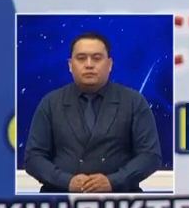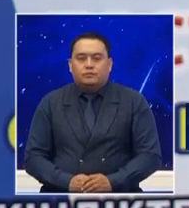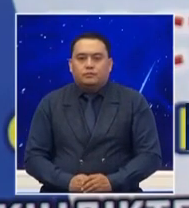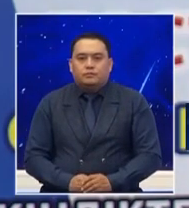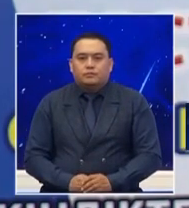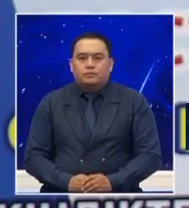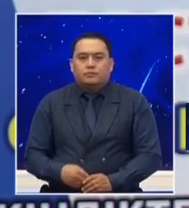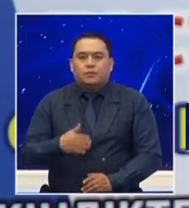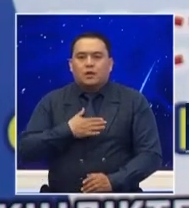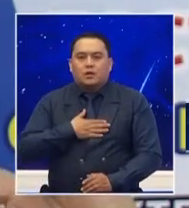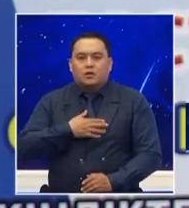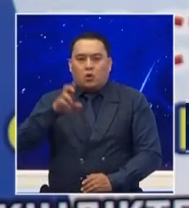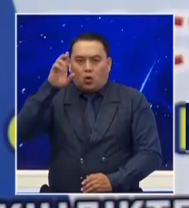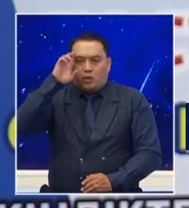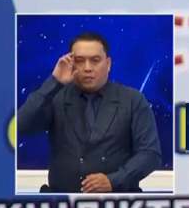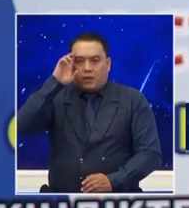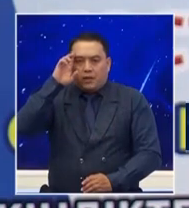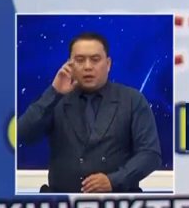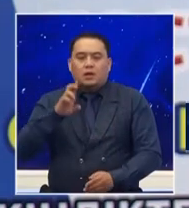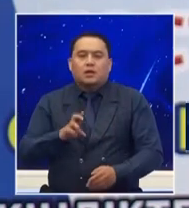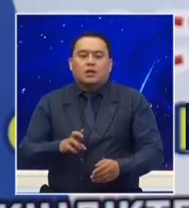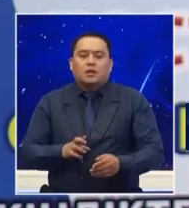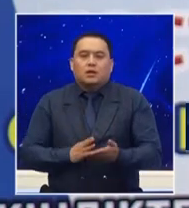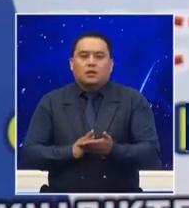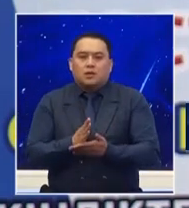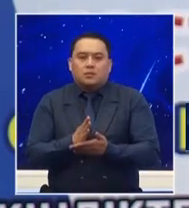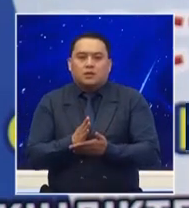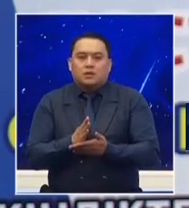оны қазір өкіметке жатам екенге, соны негілерге барып,